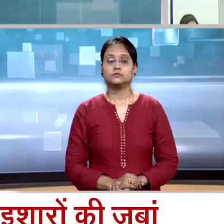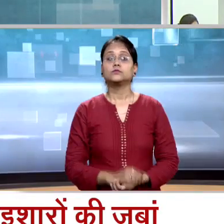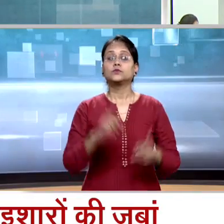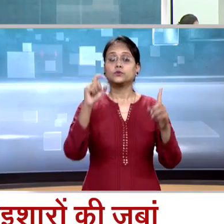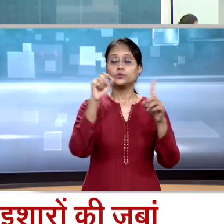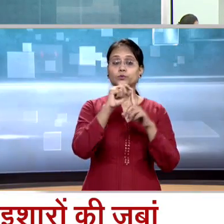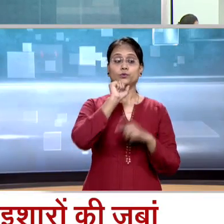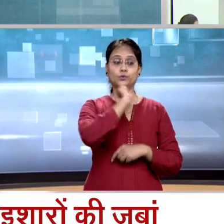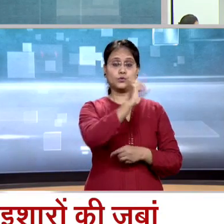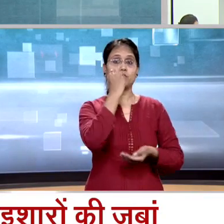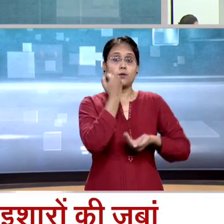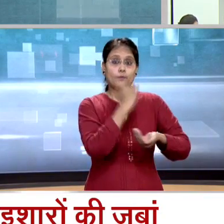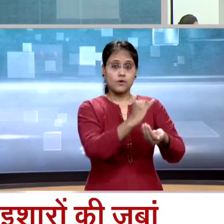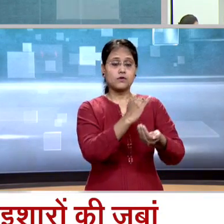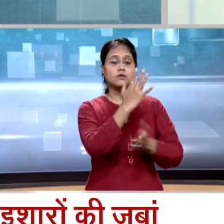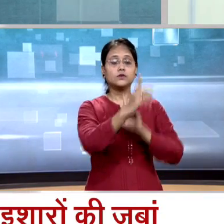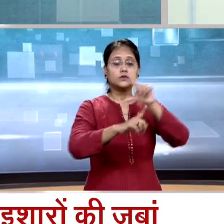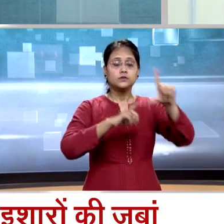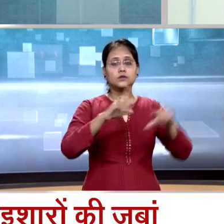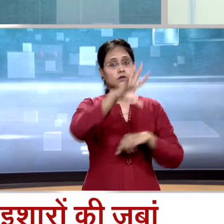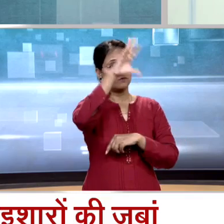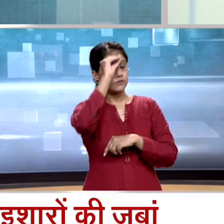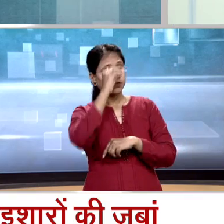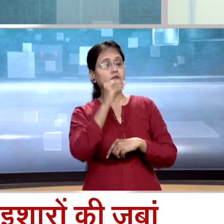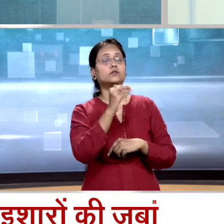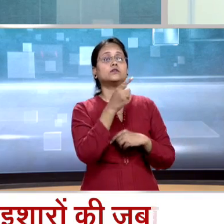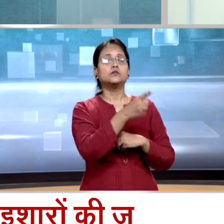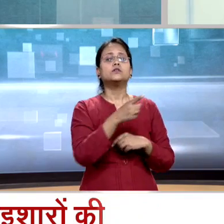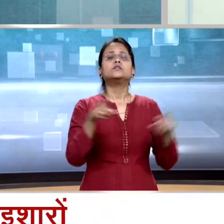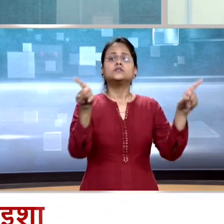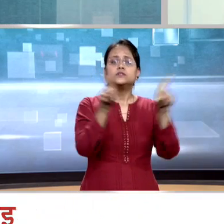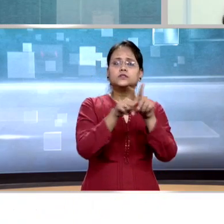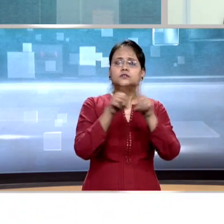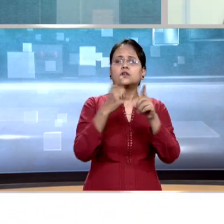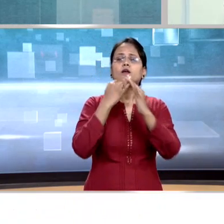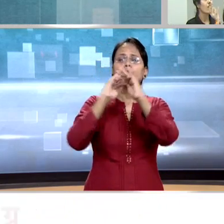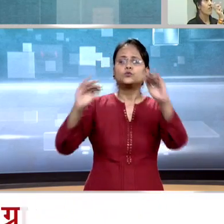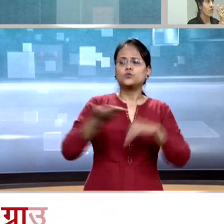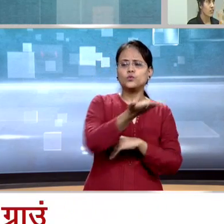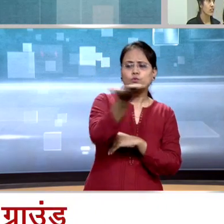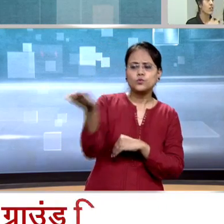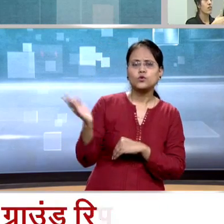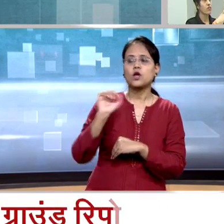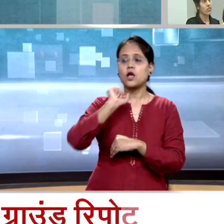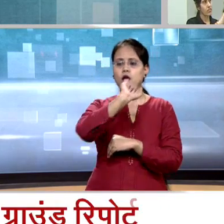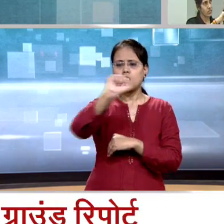पूजा अपने बेटे के लिए सांकेतिक भाषा सीख रही है, तो यहाँ बैठे कुछ बच्चे ऐसे भी हैं जो अपने माता पिता के लिए,